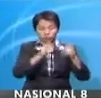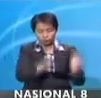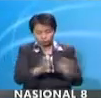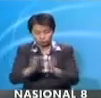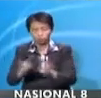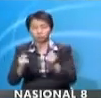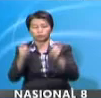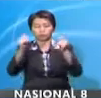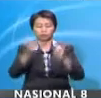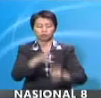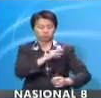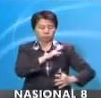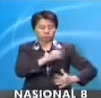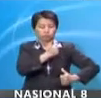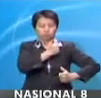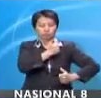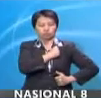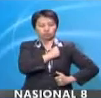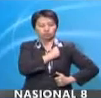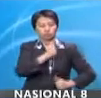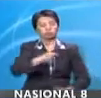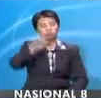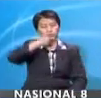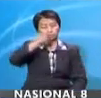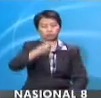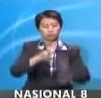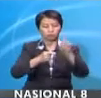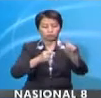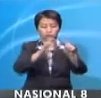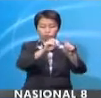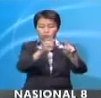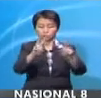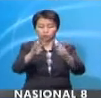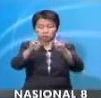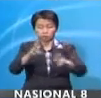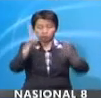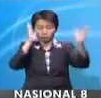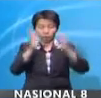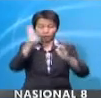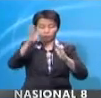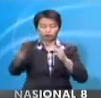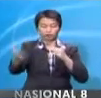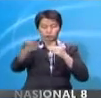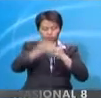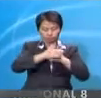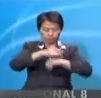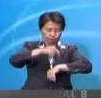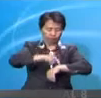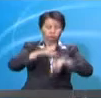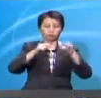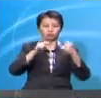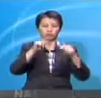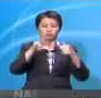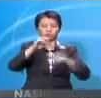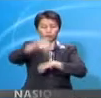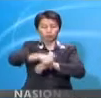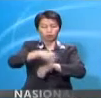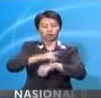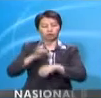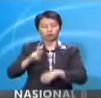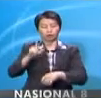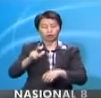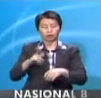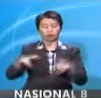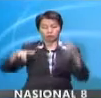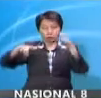segera. Menteri Pertahanan Datuk Seri Syamuddin Tun Hussein berkata 102 rakyat Malaysia dijangka tiba 10.30 malam ini di ibu negara